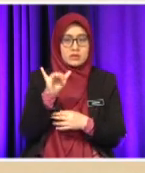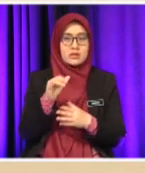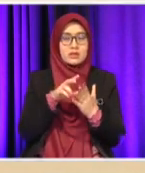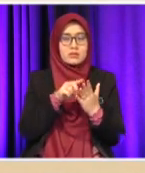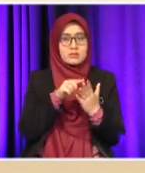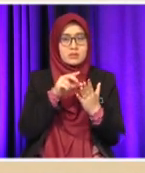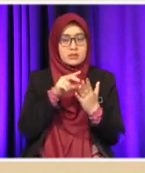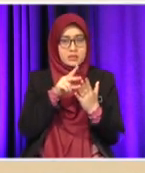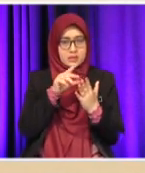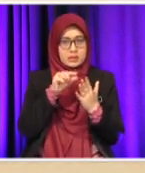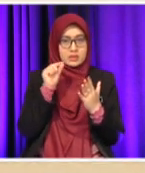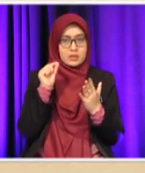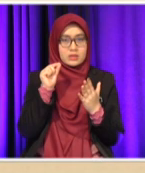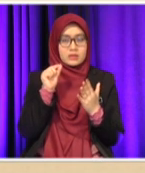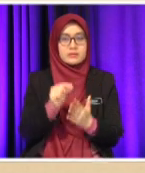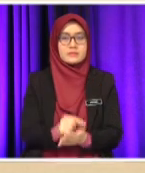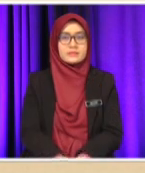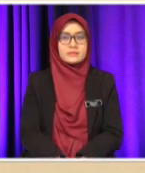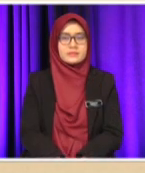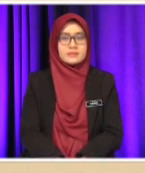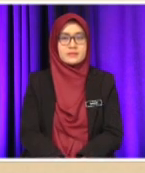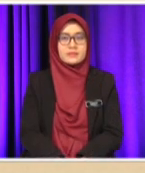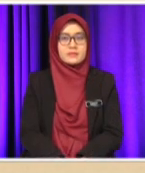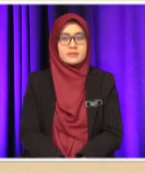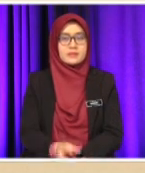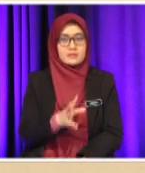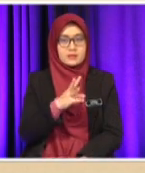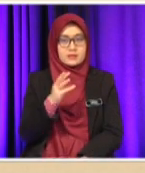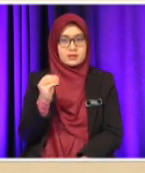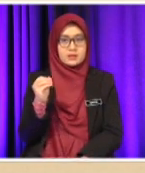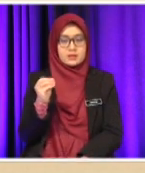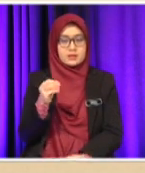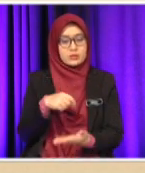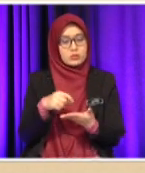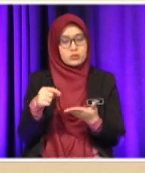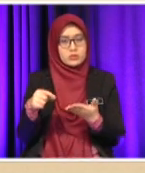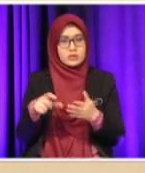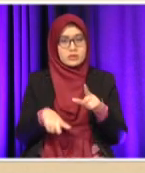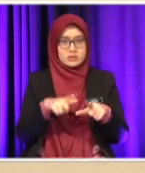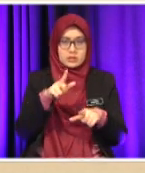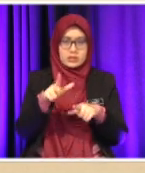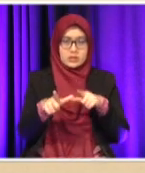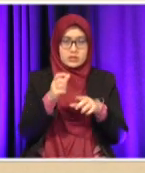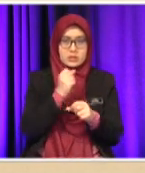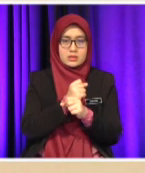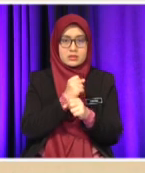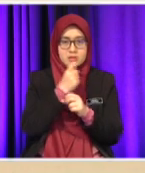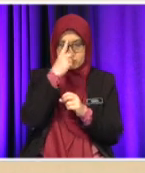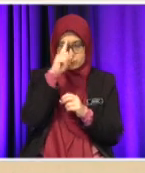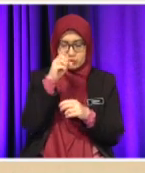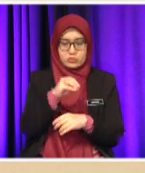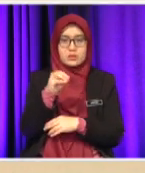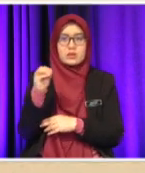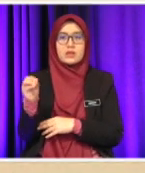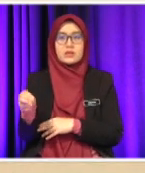di atas rata-rata tadi dan kemudian Uraikan langkah kerja menanam tumbuhan kaki tersebut oke ya